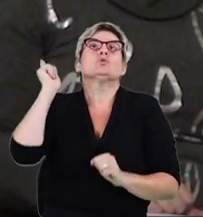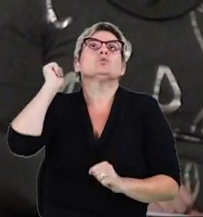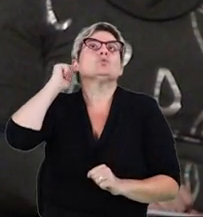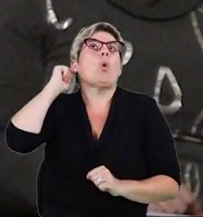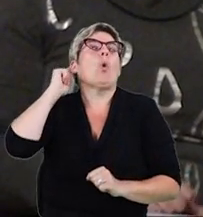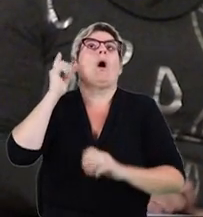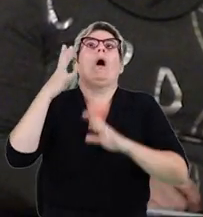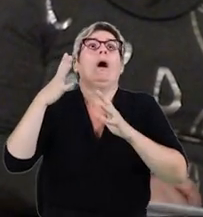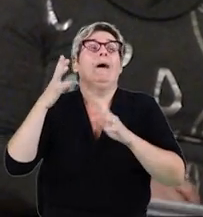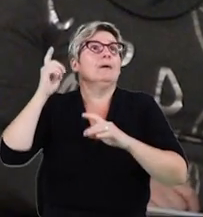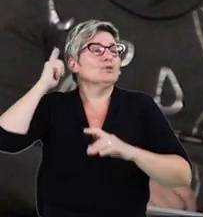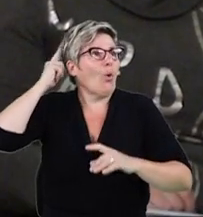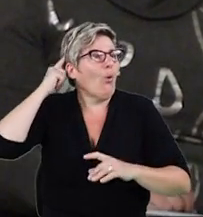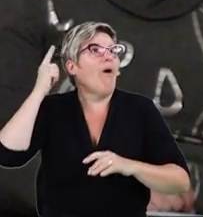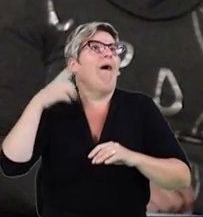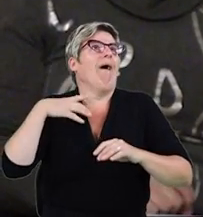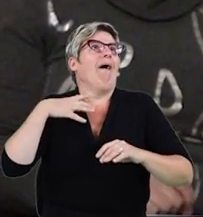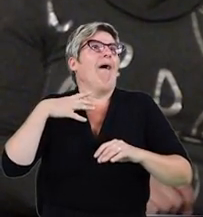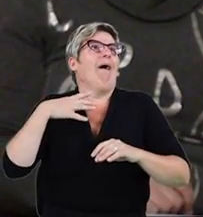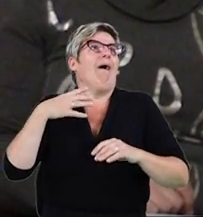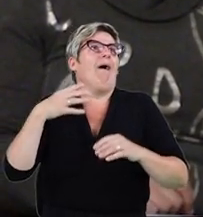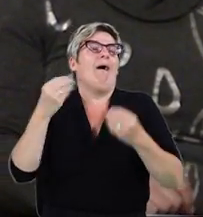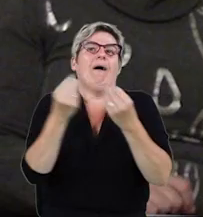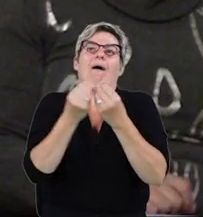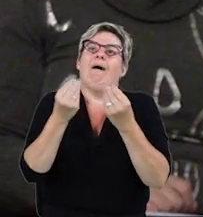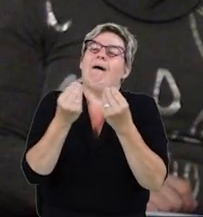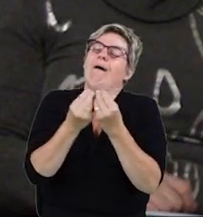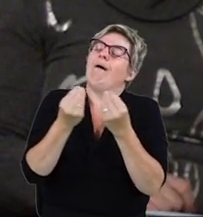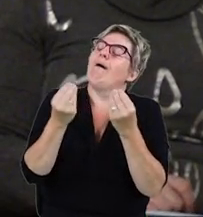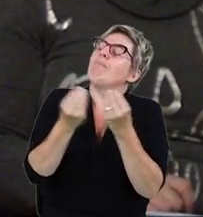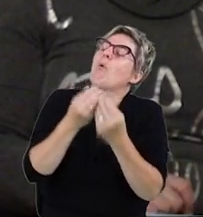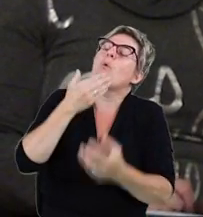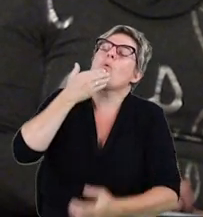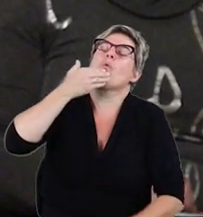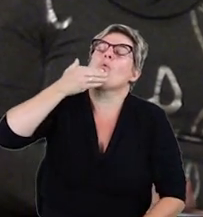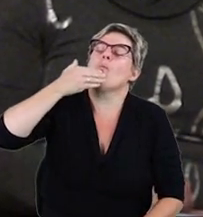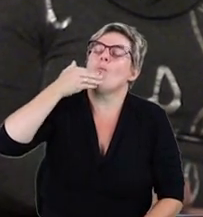elle disait elle-même que le son était beaucoup mieux,